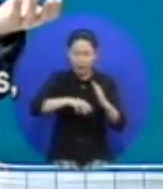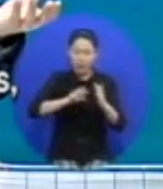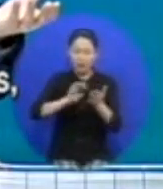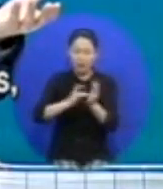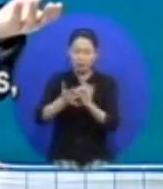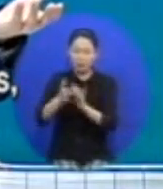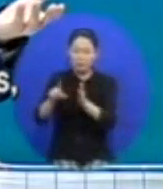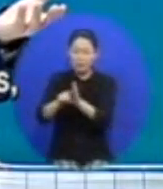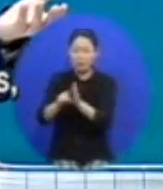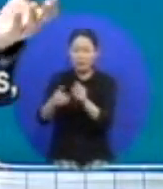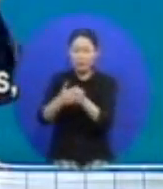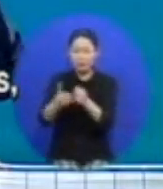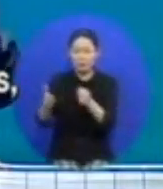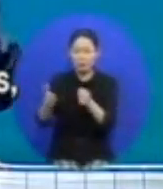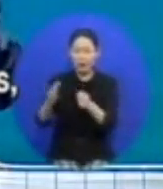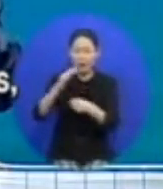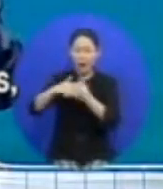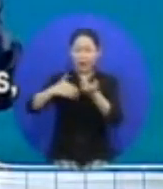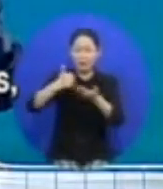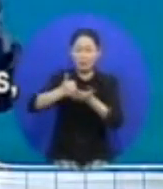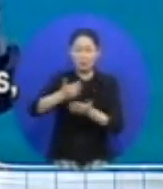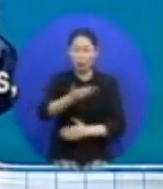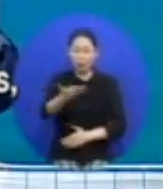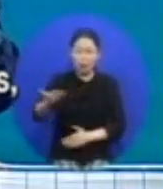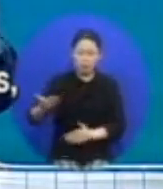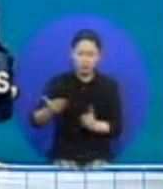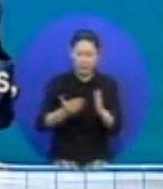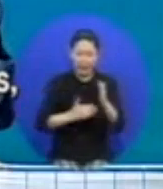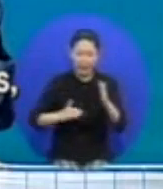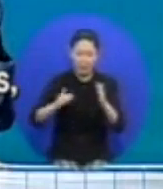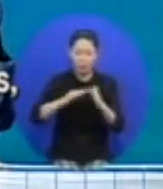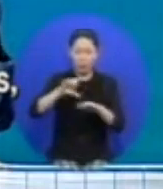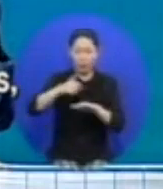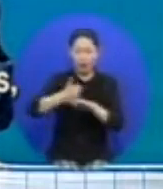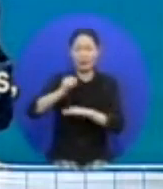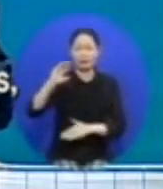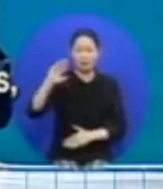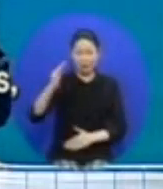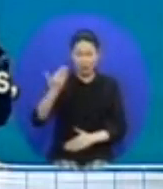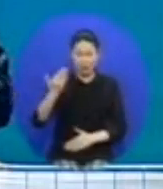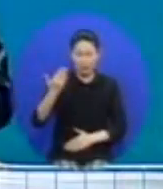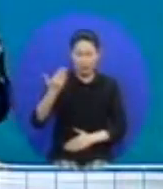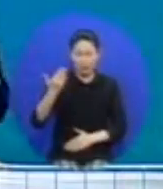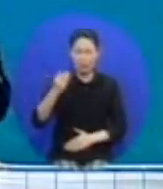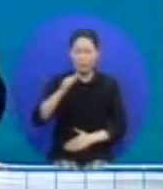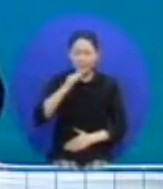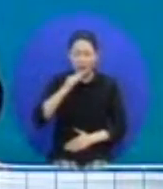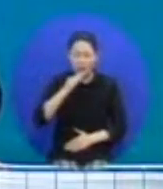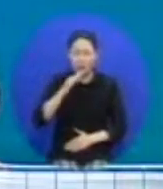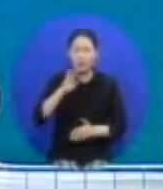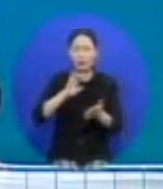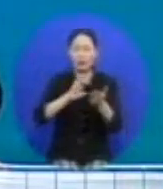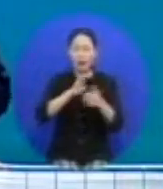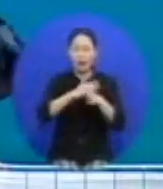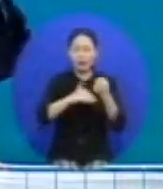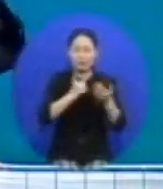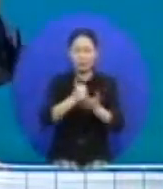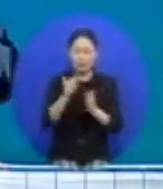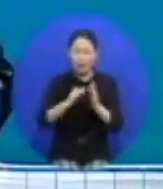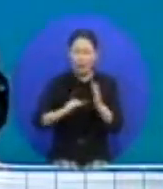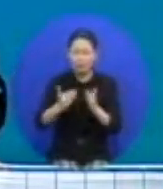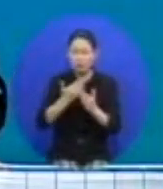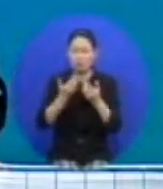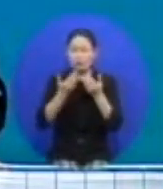믿어 주었기 때문에 하나님이 여러분의 가정에 왕이 되시는 것이 바로 하나님 이 가정을 축복하시는